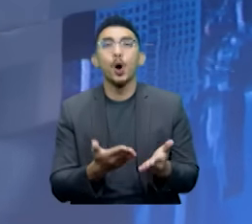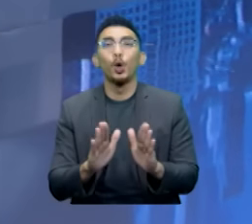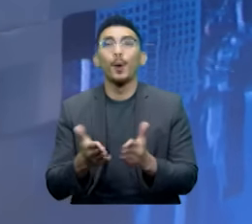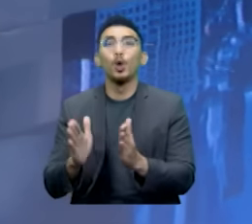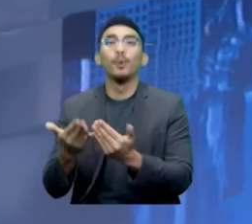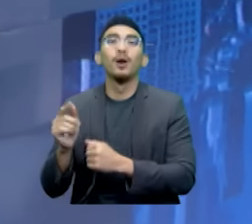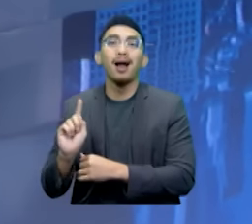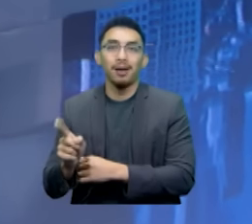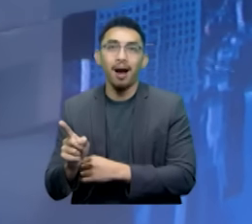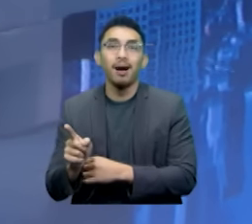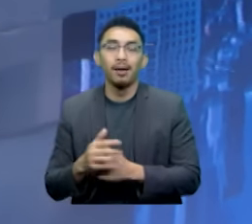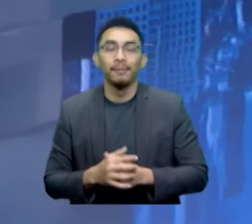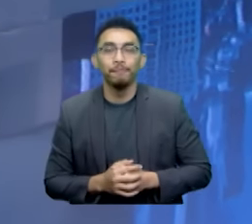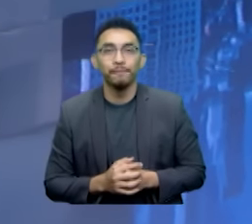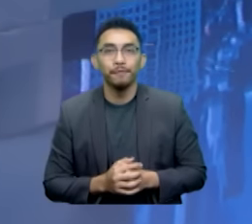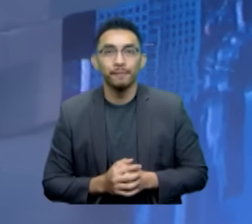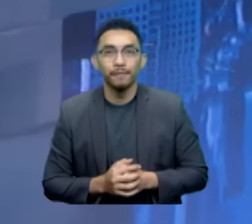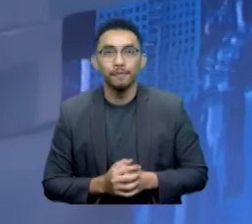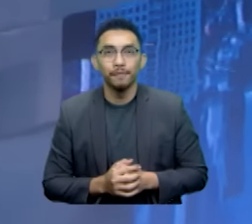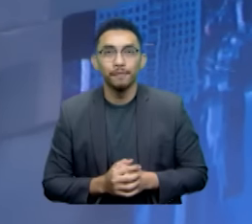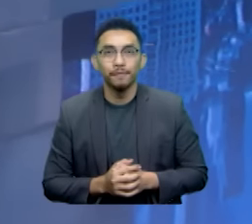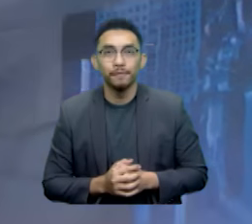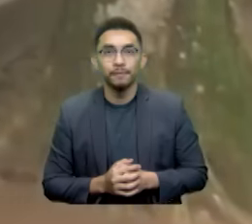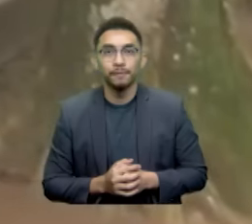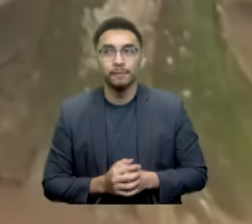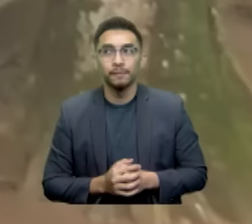ada pembangunan di Medan Zoo.